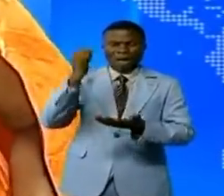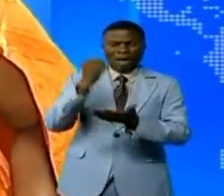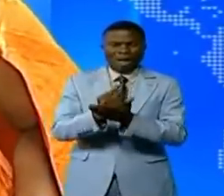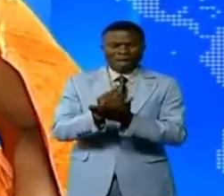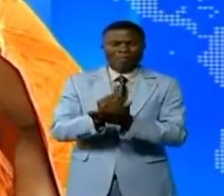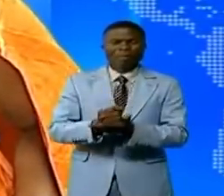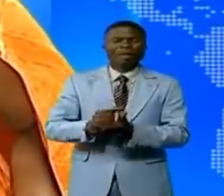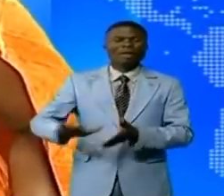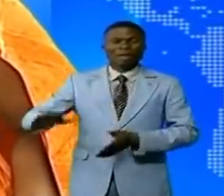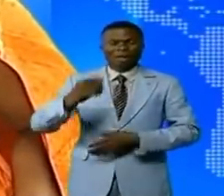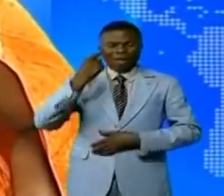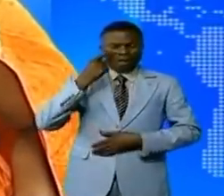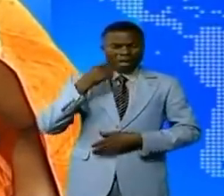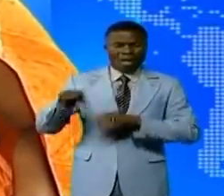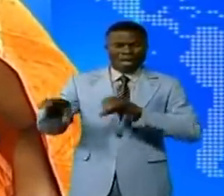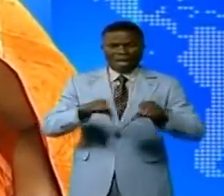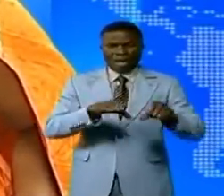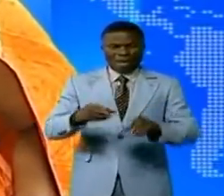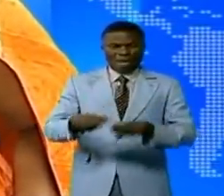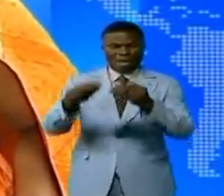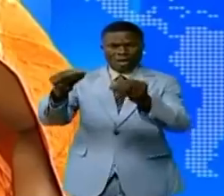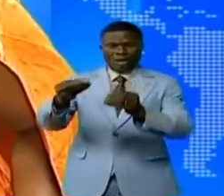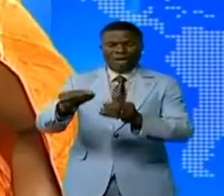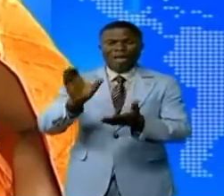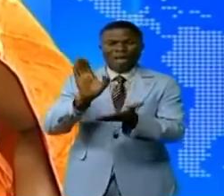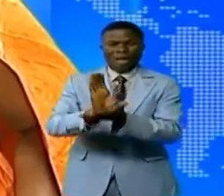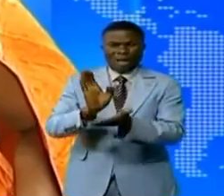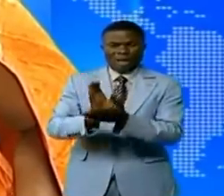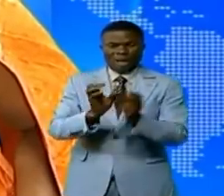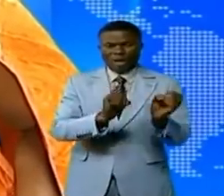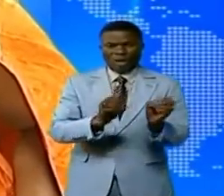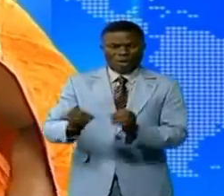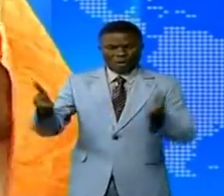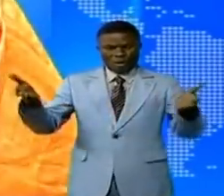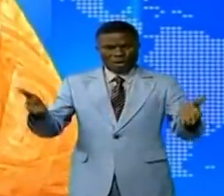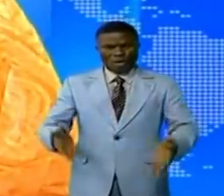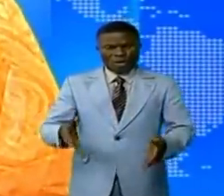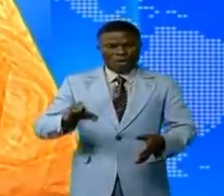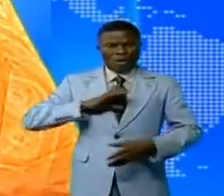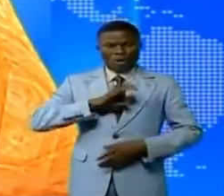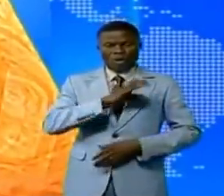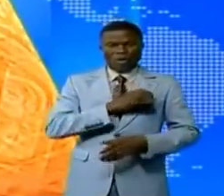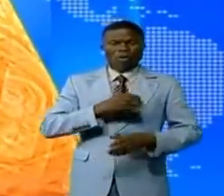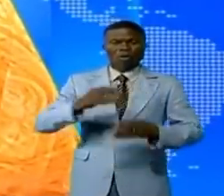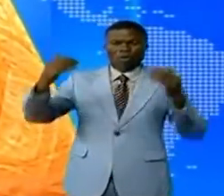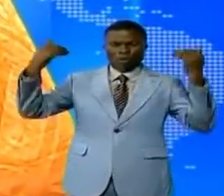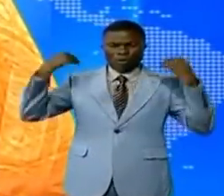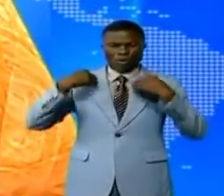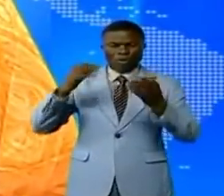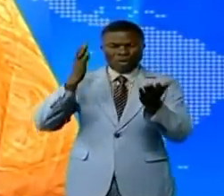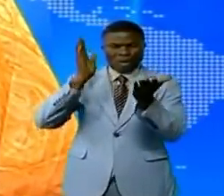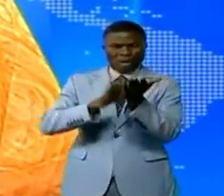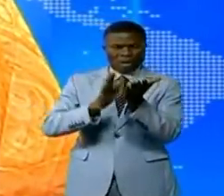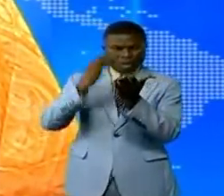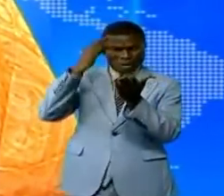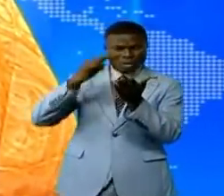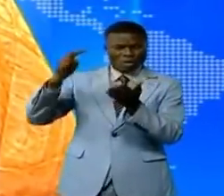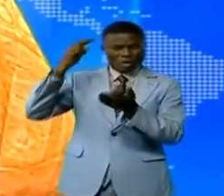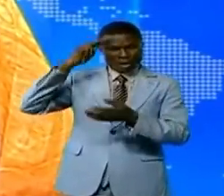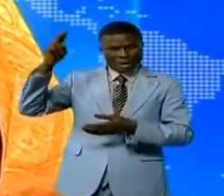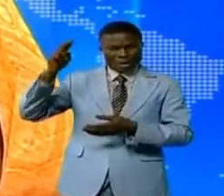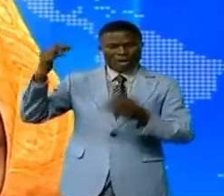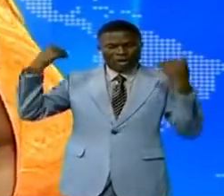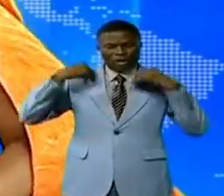RDC. Une brève cérémonie de remise de certificats a été organisée en présence du comité de gestion de l'UNIKIN et autres